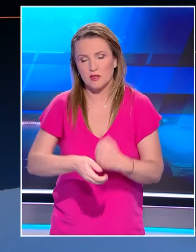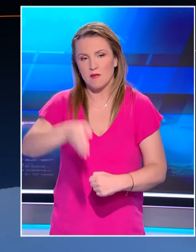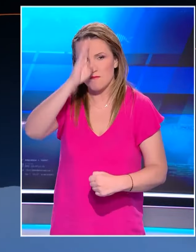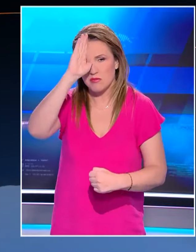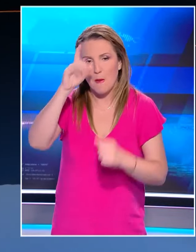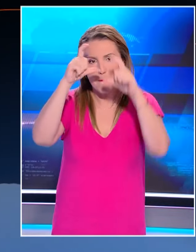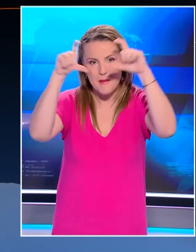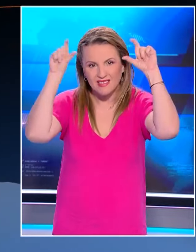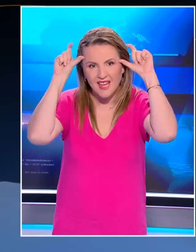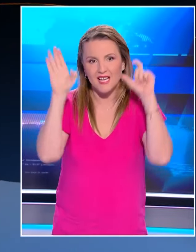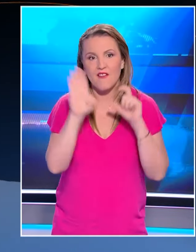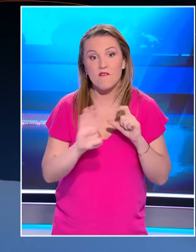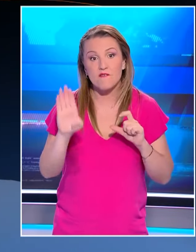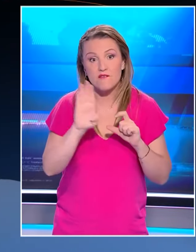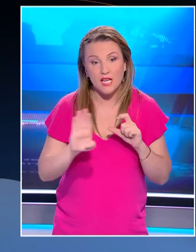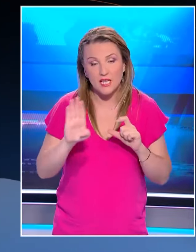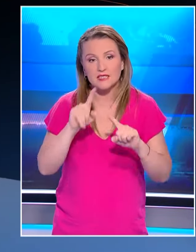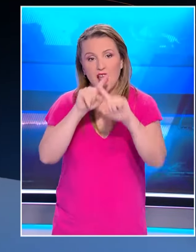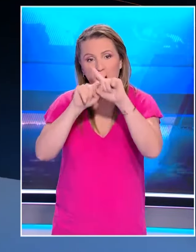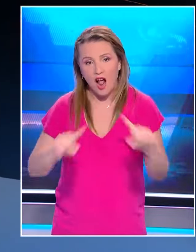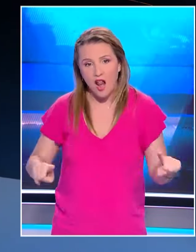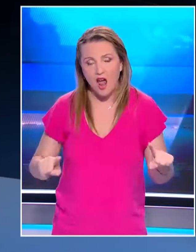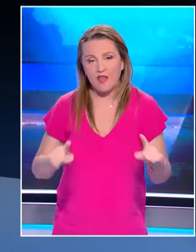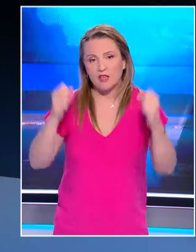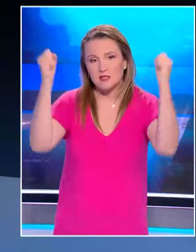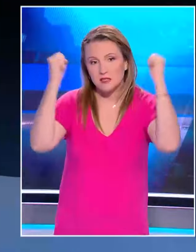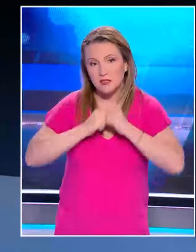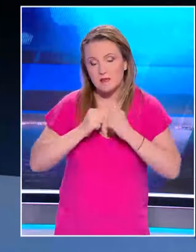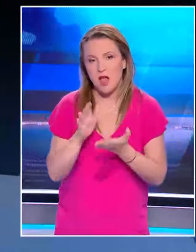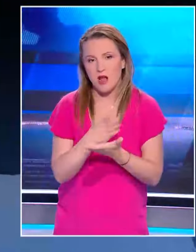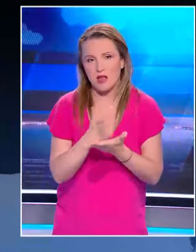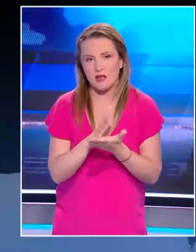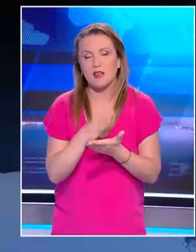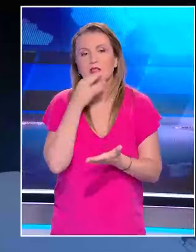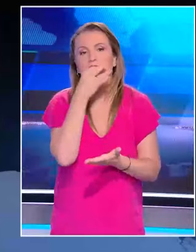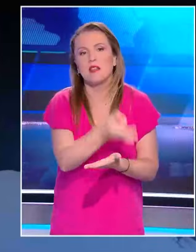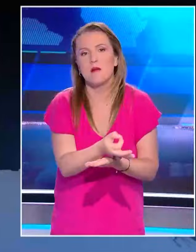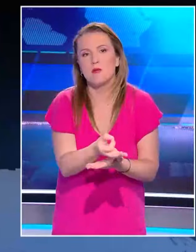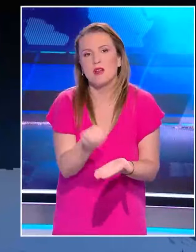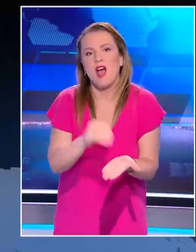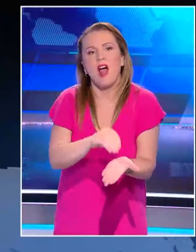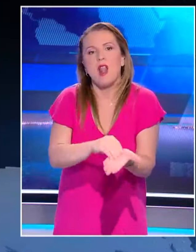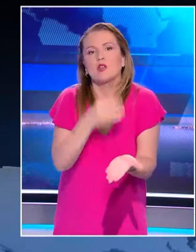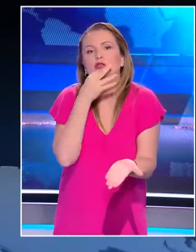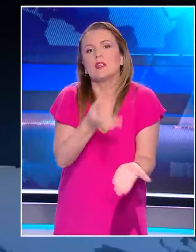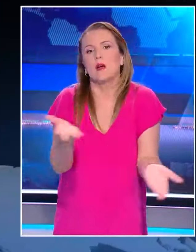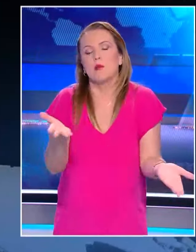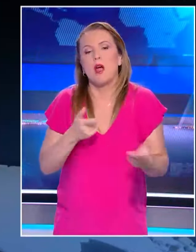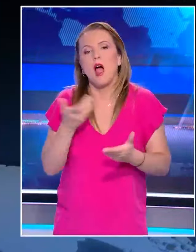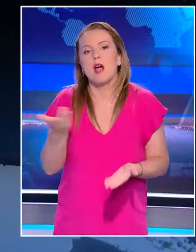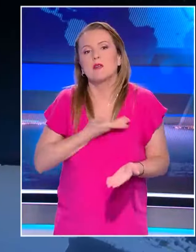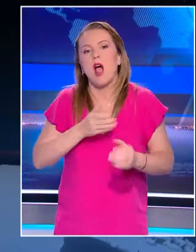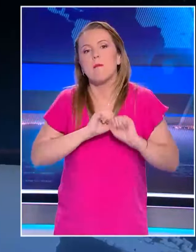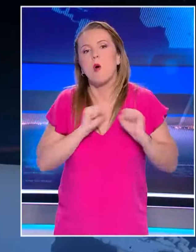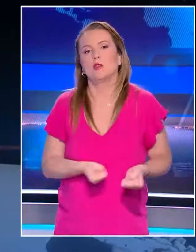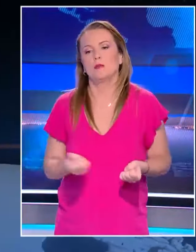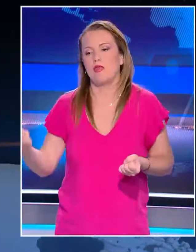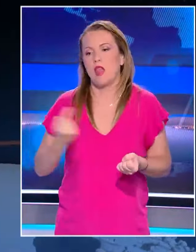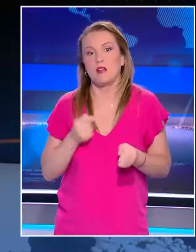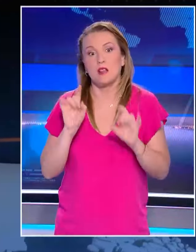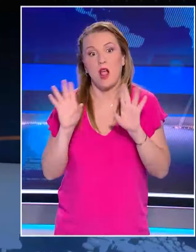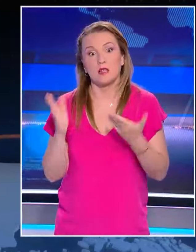σε Πεντέλη, Βρυλίσια και Χαλάνδρη. Τι να μπορούμε να πούμε, με τίποτα άλλο. Απογοήτευση. Δεν ήρθε κανείς να